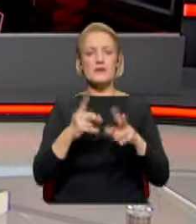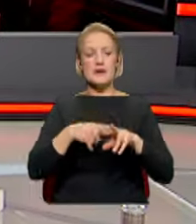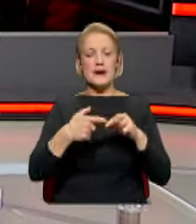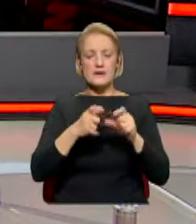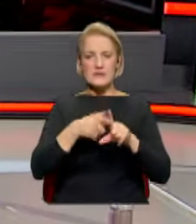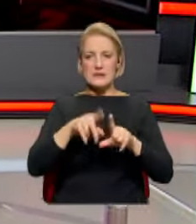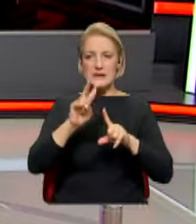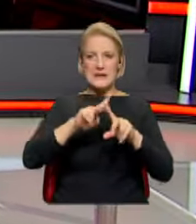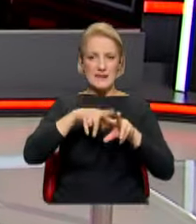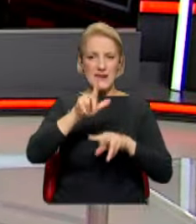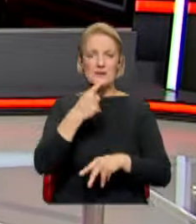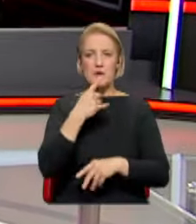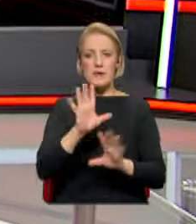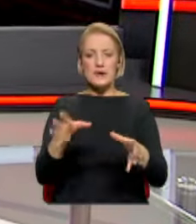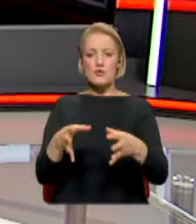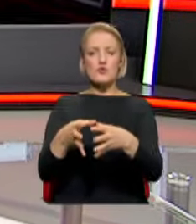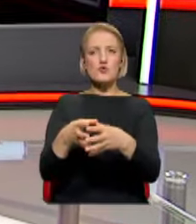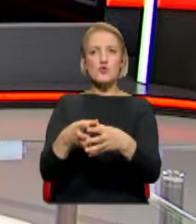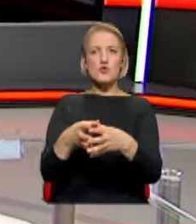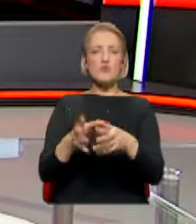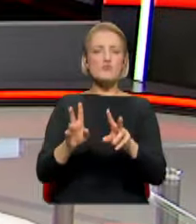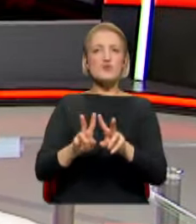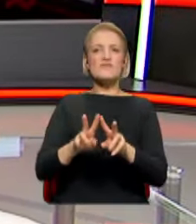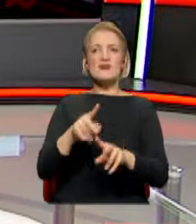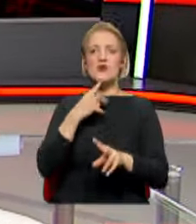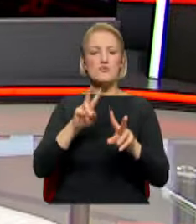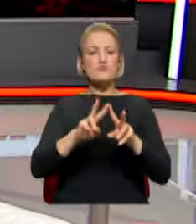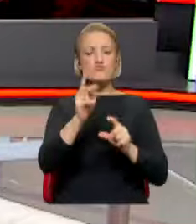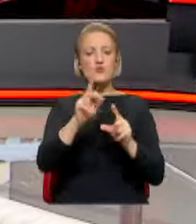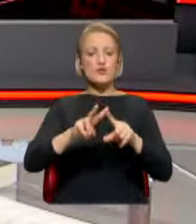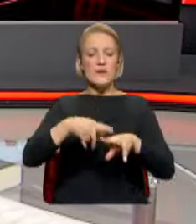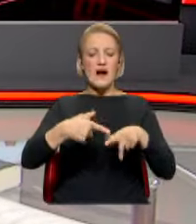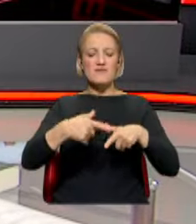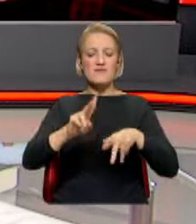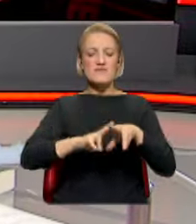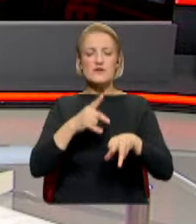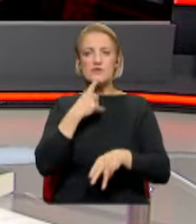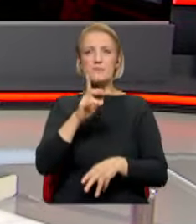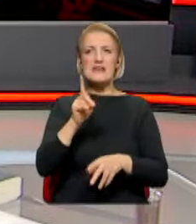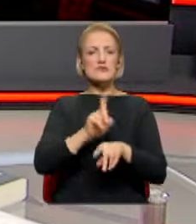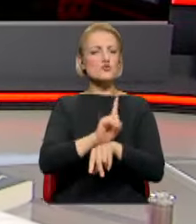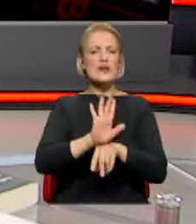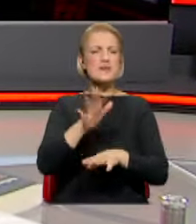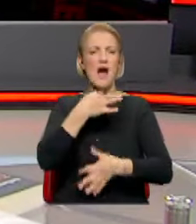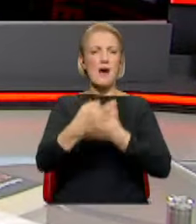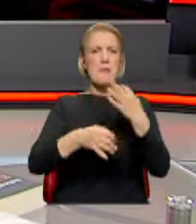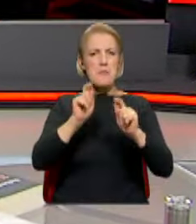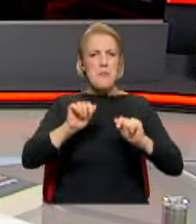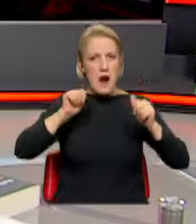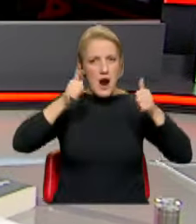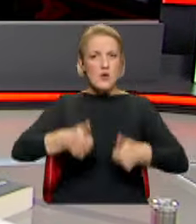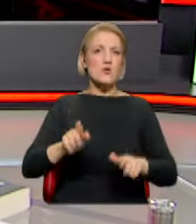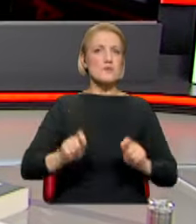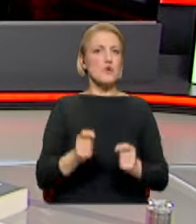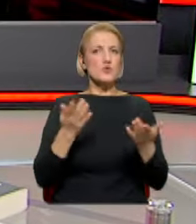Ve yine daha kalabalık bir kitleye belki münafık diyor Efendim Münafık ne demek biz bir süredir Ne haberler yapıyoruz her gün de yapıyoruz